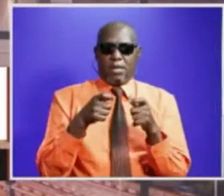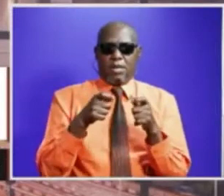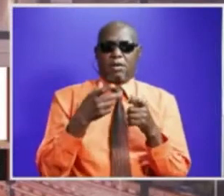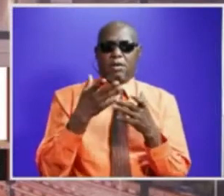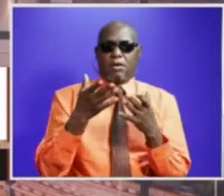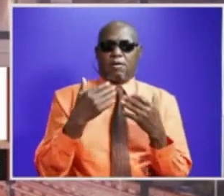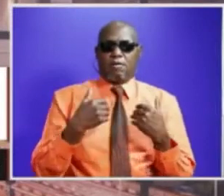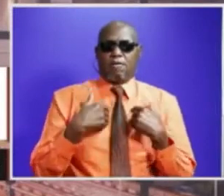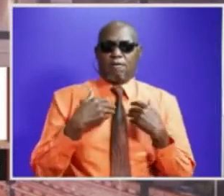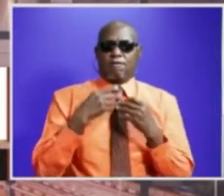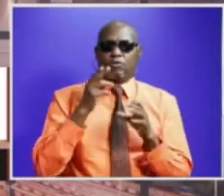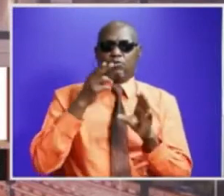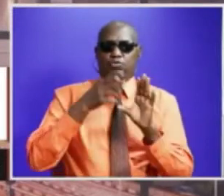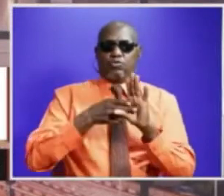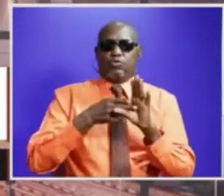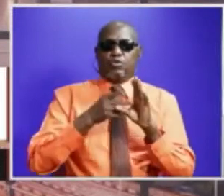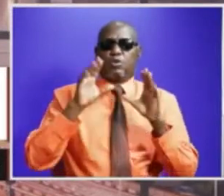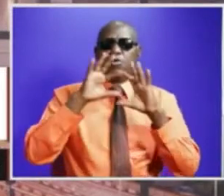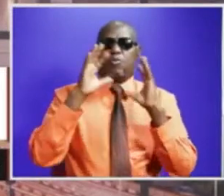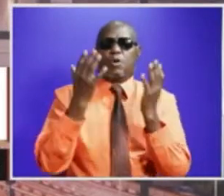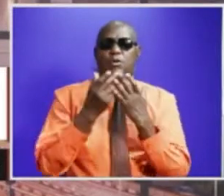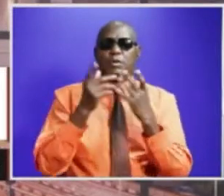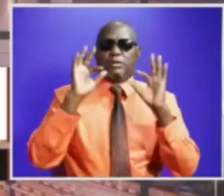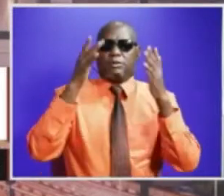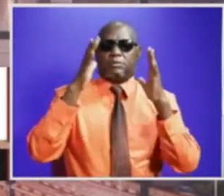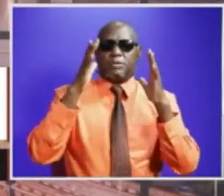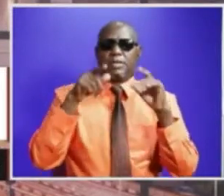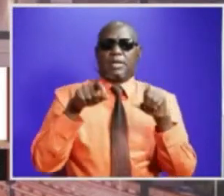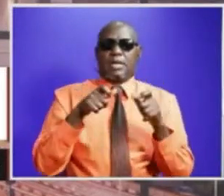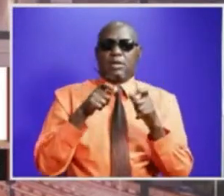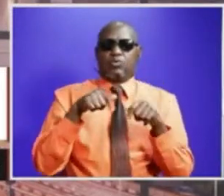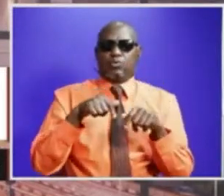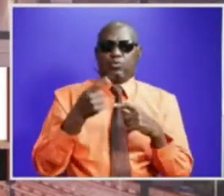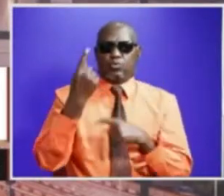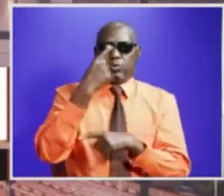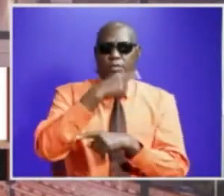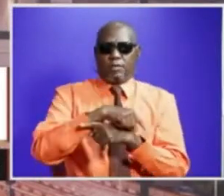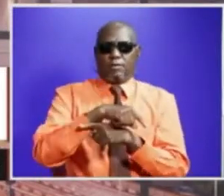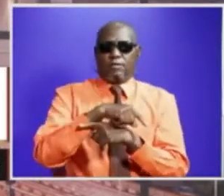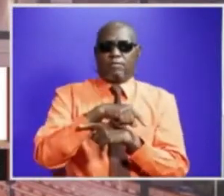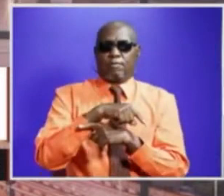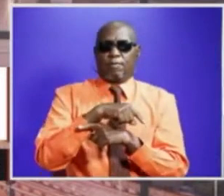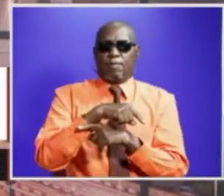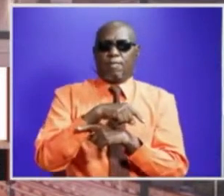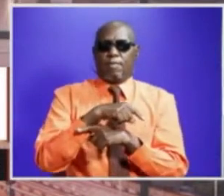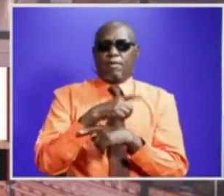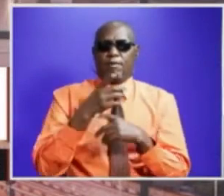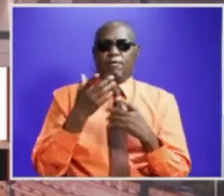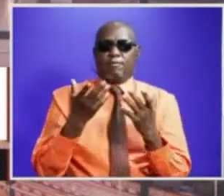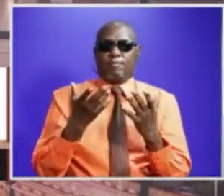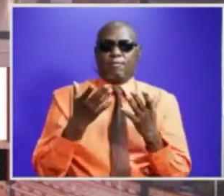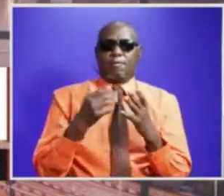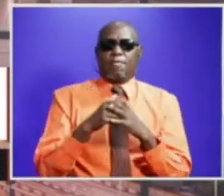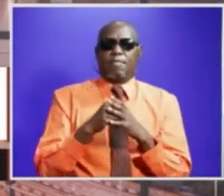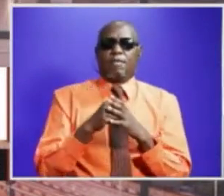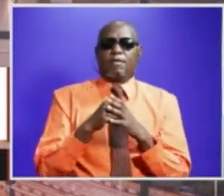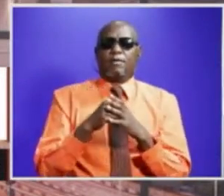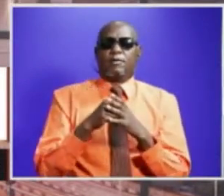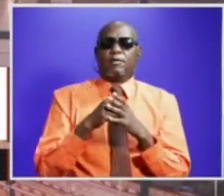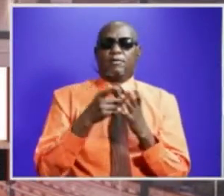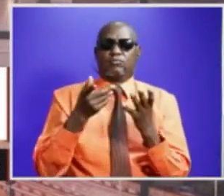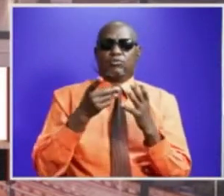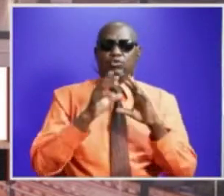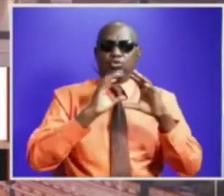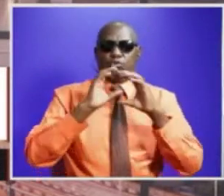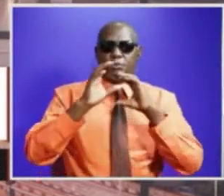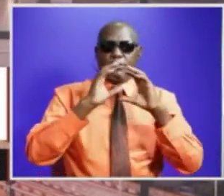kujiunga na ulimwengu kuadhimisha siku ya redio hii leo, na jinsi redio imekuwa chombo muhimu katika sekta ya mawasiliano. Ili